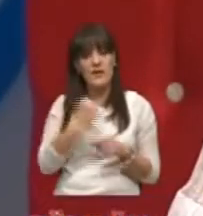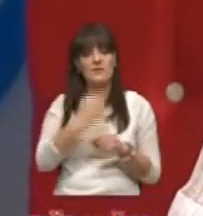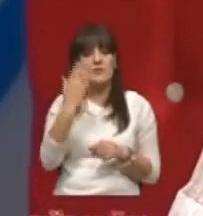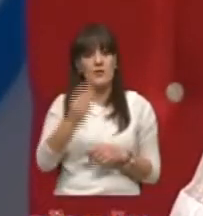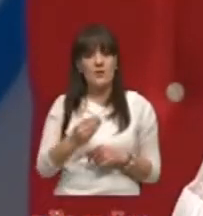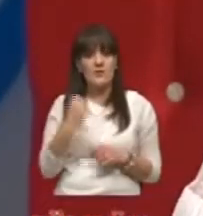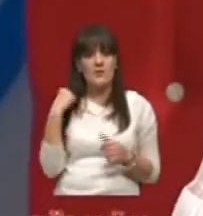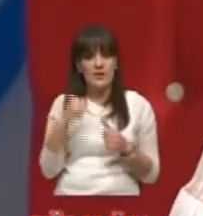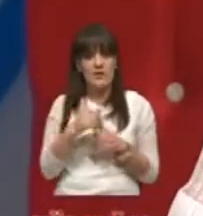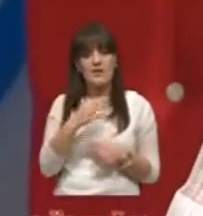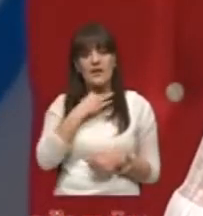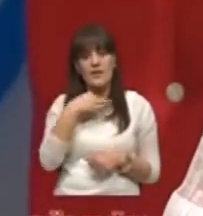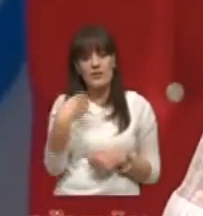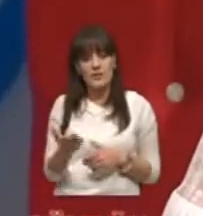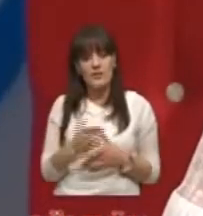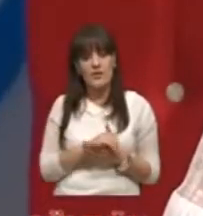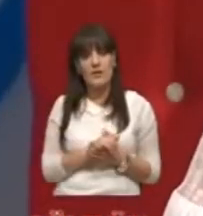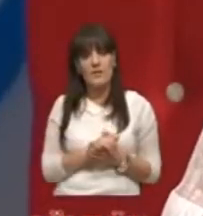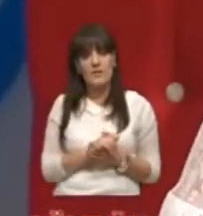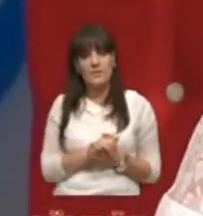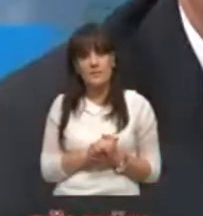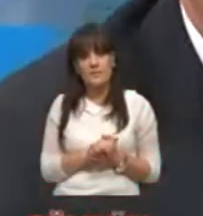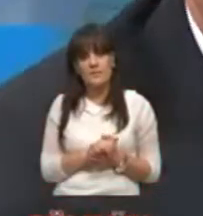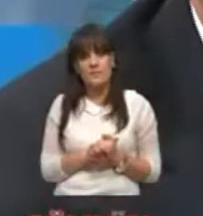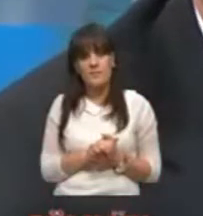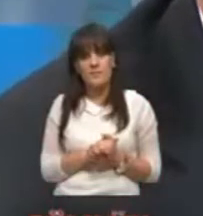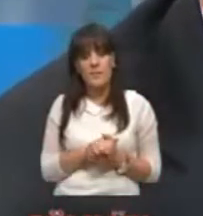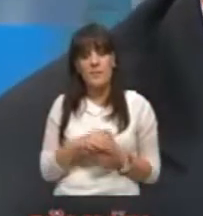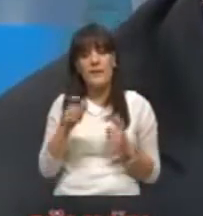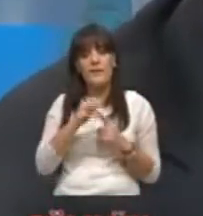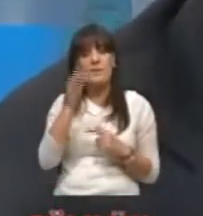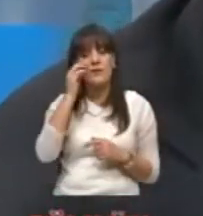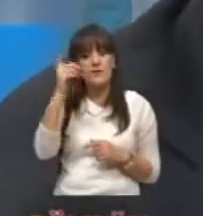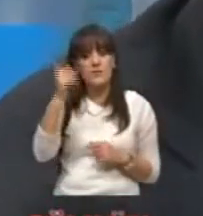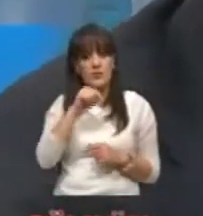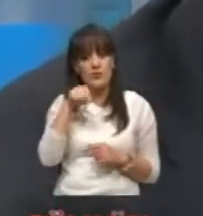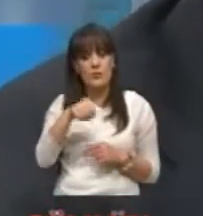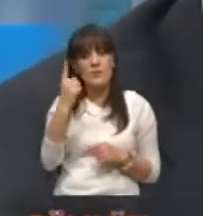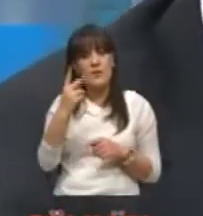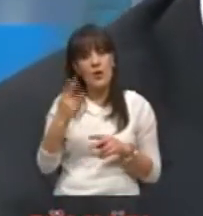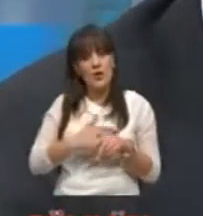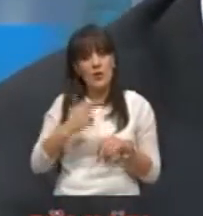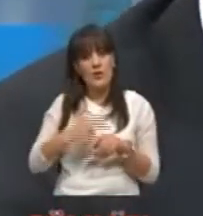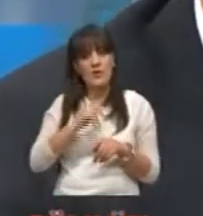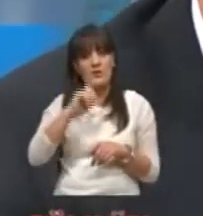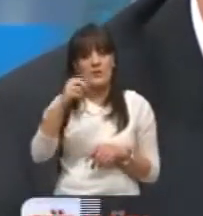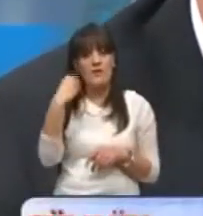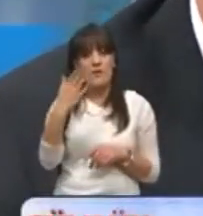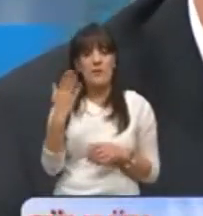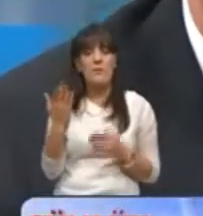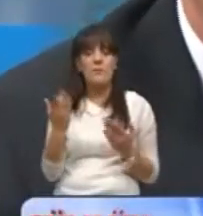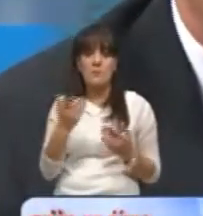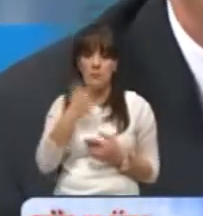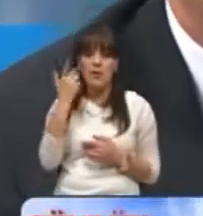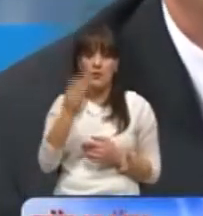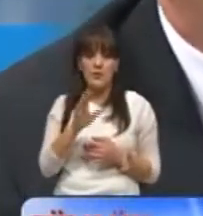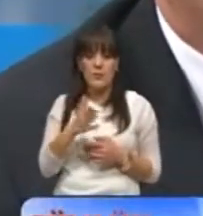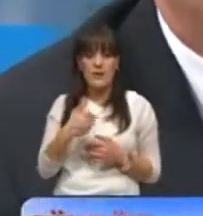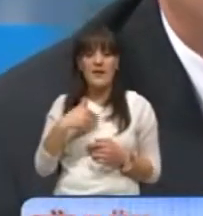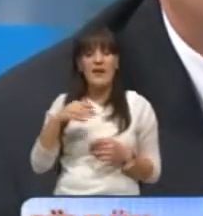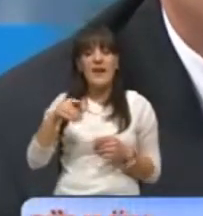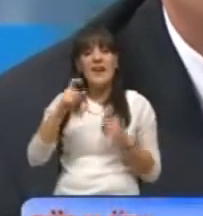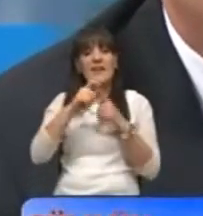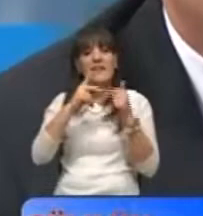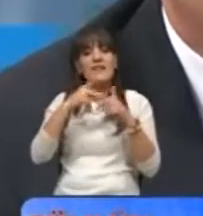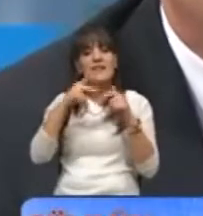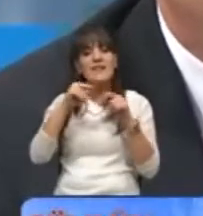Geçmiş evet, olsun sağ tekrar. Sağ olasın. Teşekkür ettim. Aslında Şefik Bey'in sorusuna şöyle bir örnekle hani cevap vermek belki mümkün. Diz